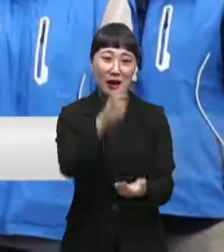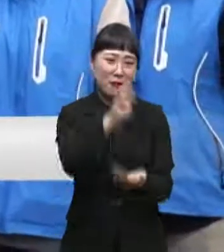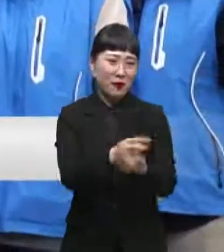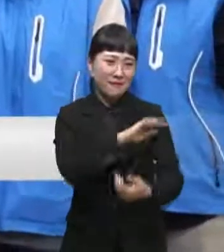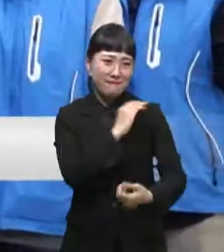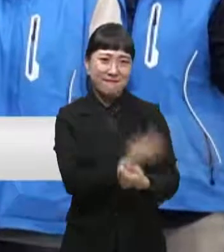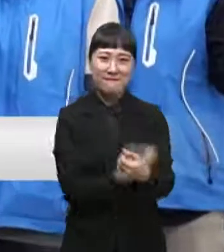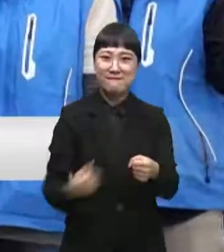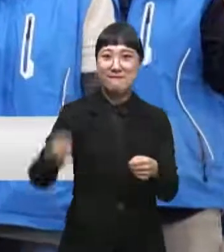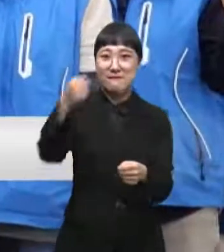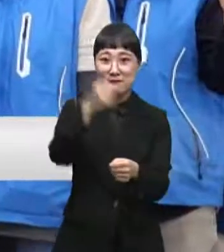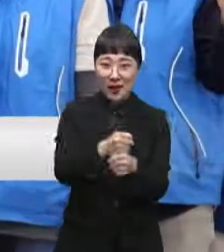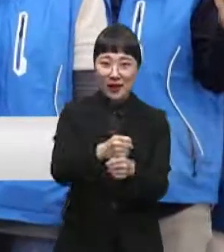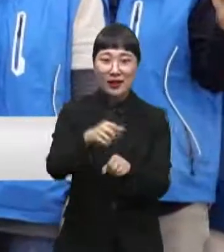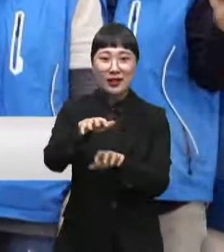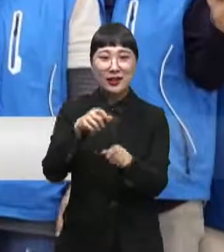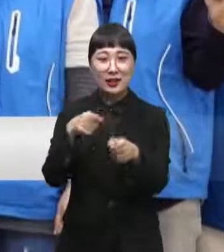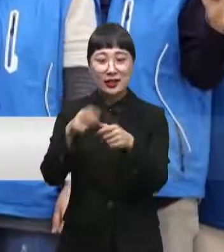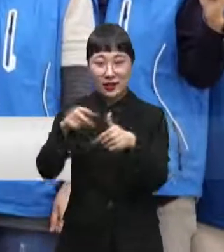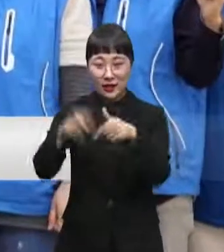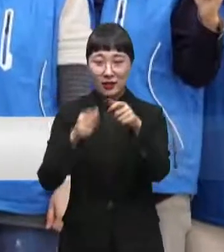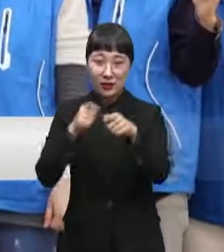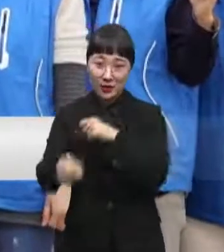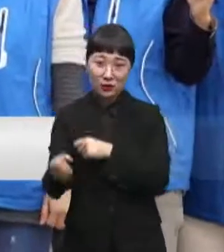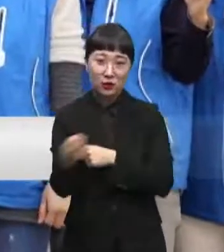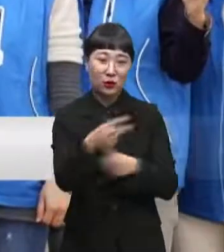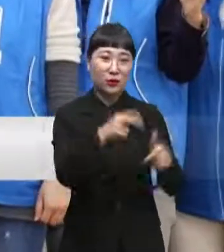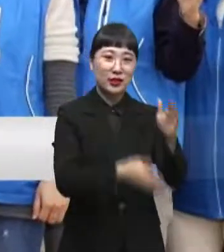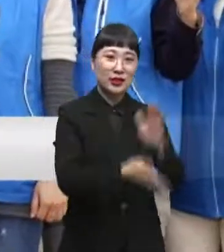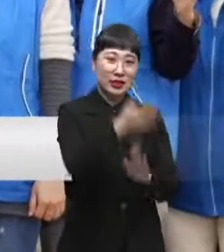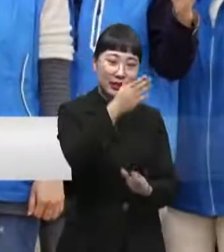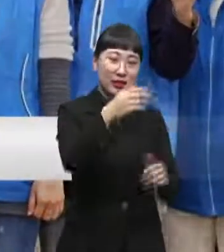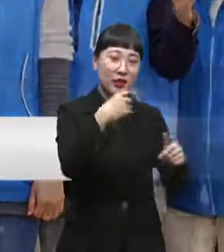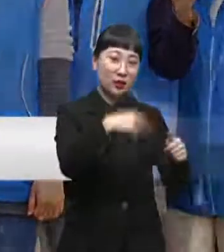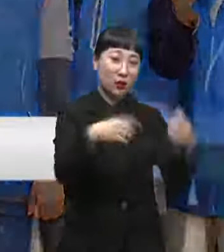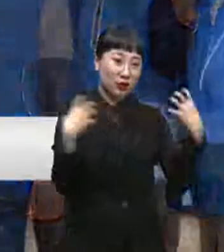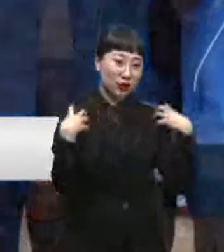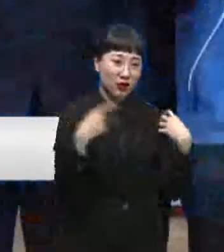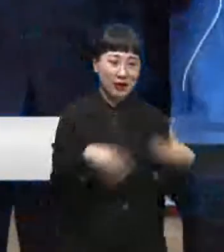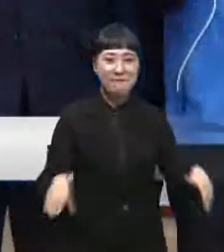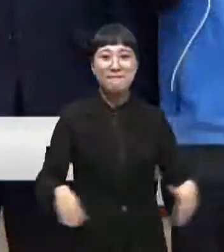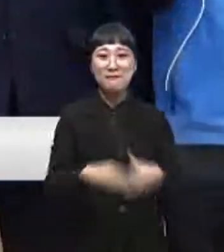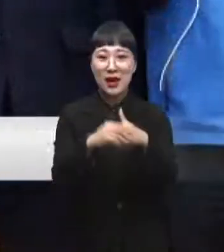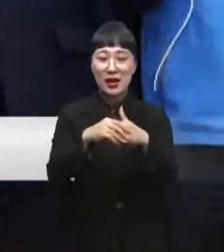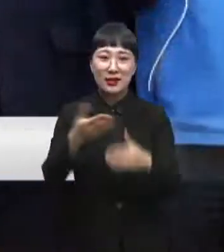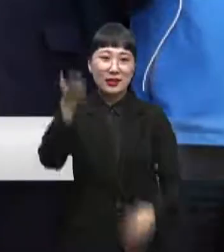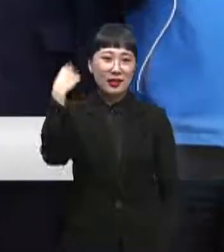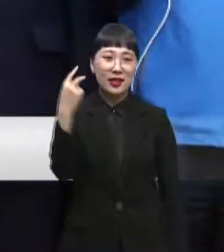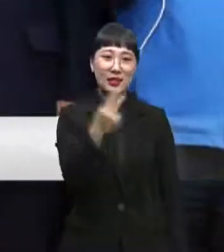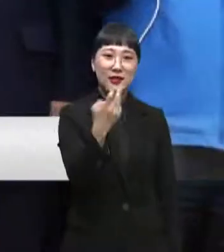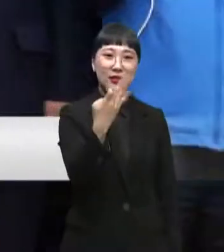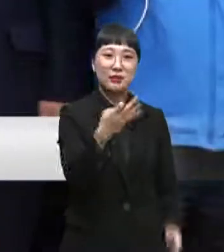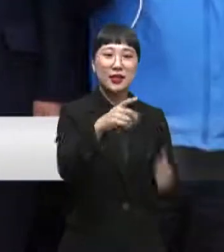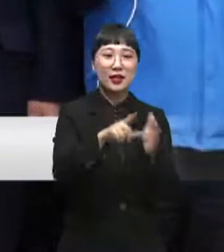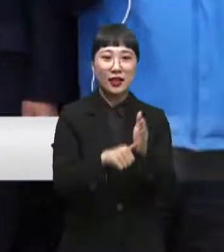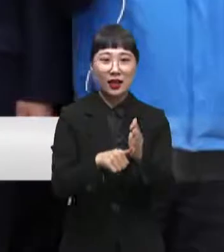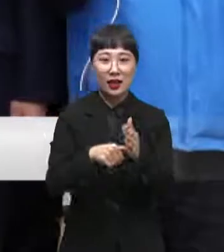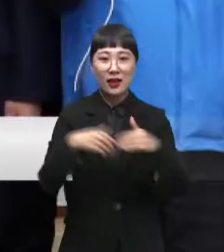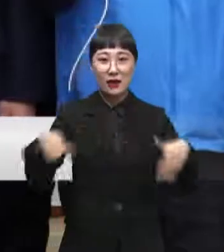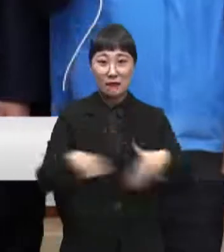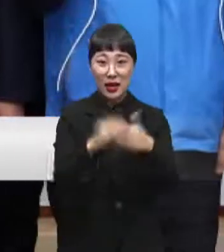지위를 회복한 전교조 인천지부 와 시교육청의 단체교섭 은 지난 2014년 단체협약 이후 6년 만에 재개된